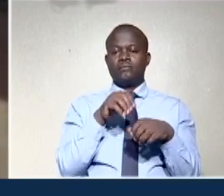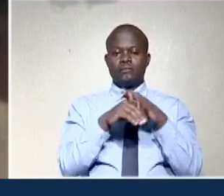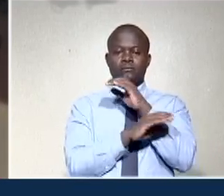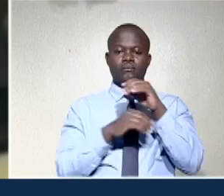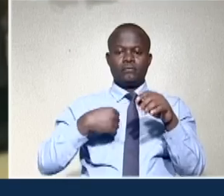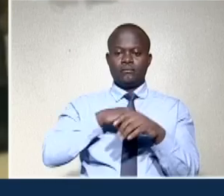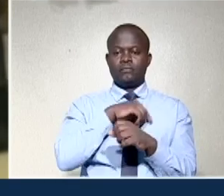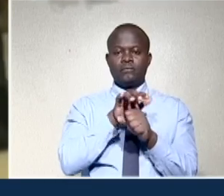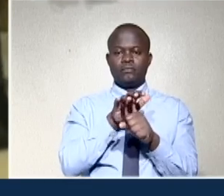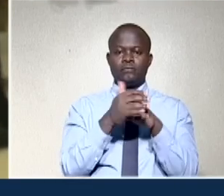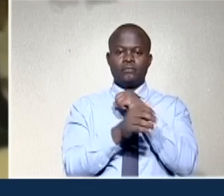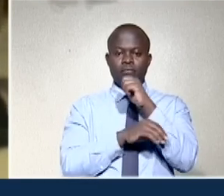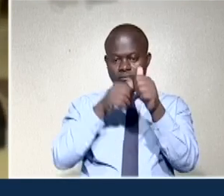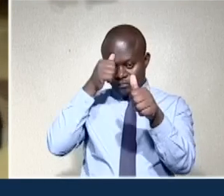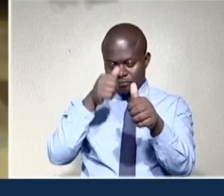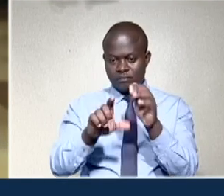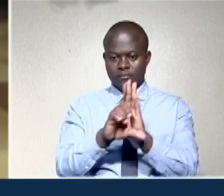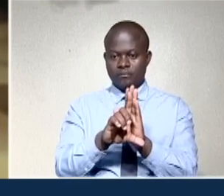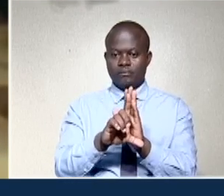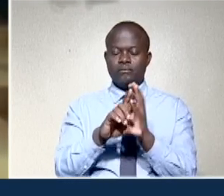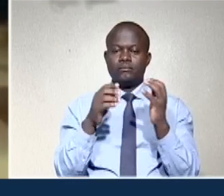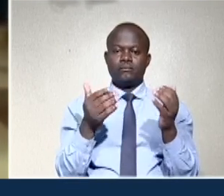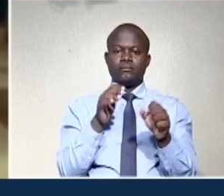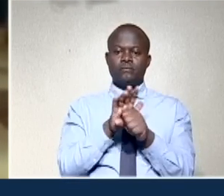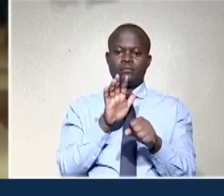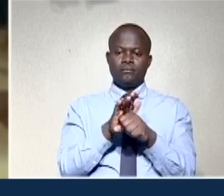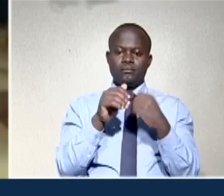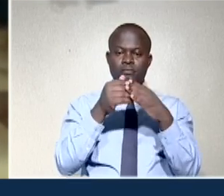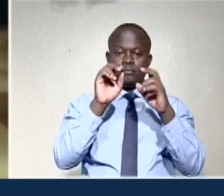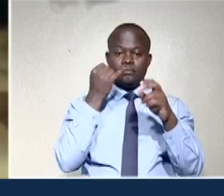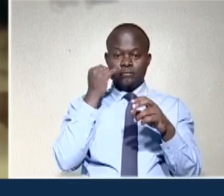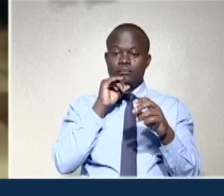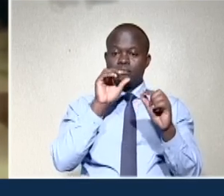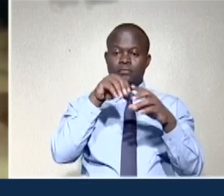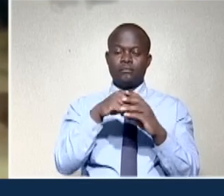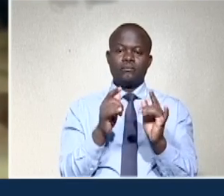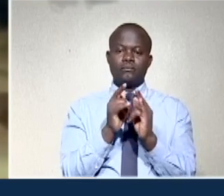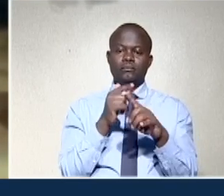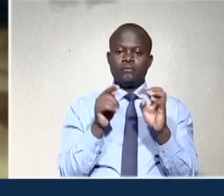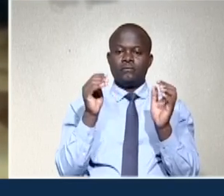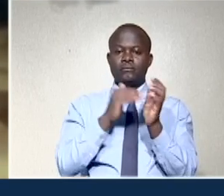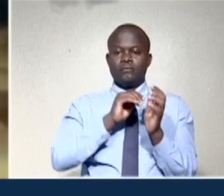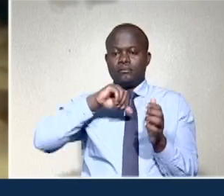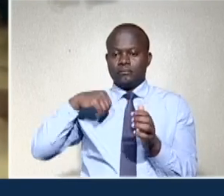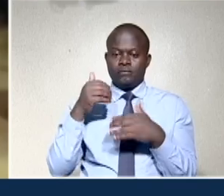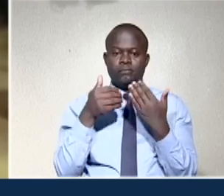cyacu cyane cyane mu gihugu kigendera ku mategeko cyane cyane ko kuba tutitabiriye inama ari uko twangaga